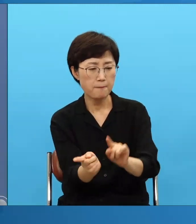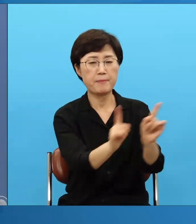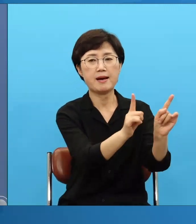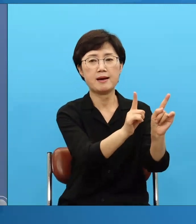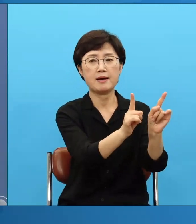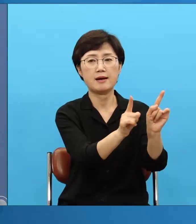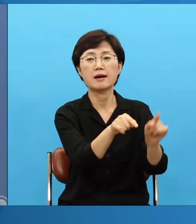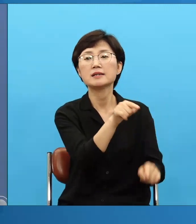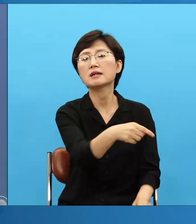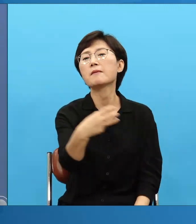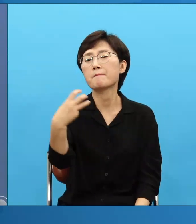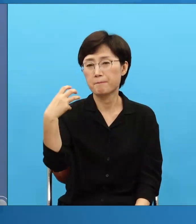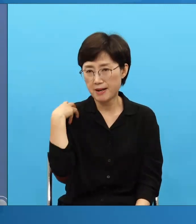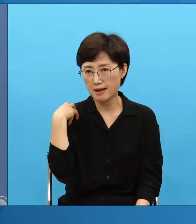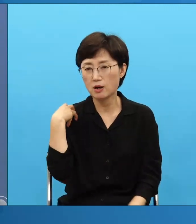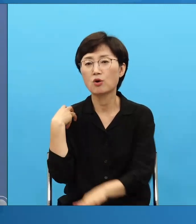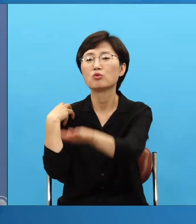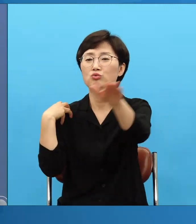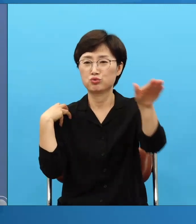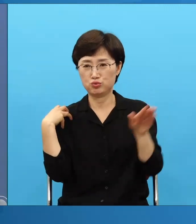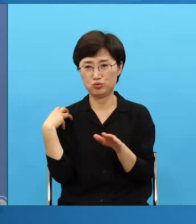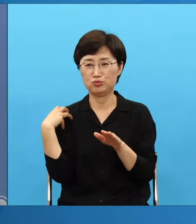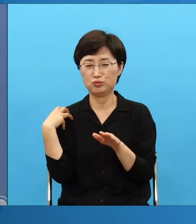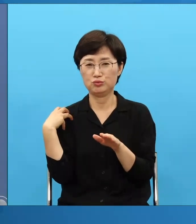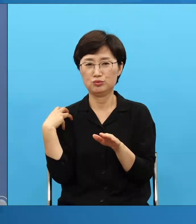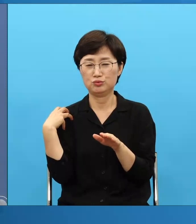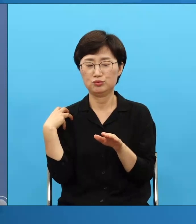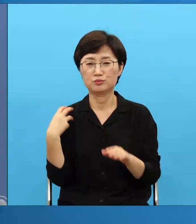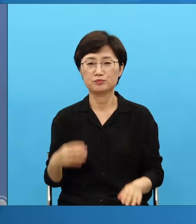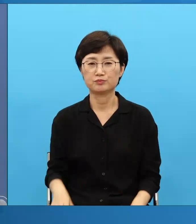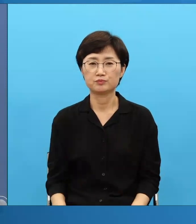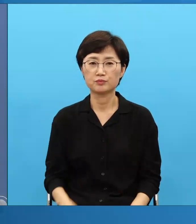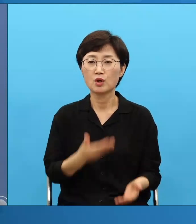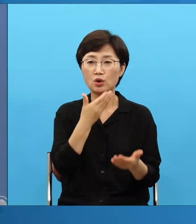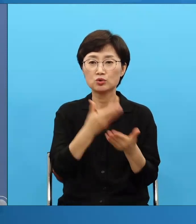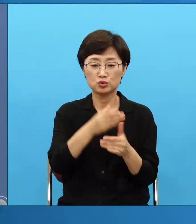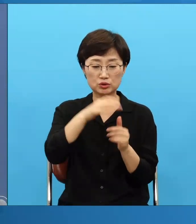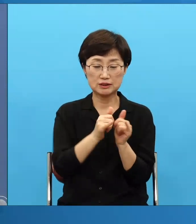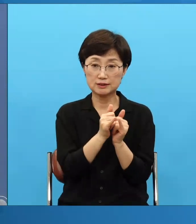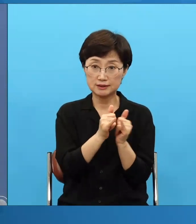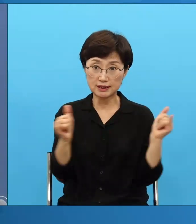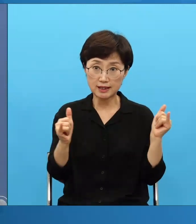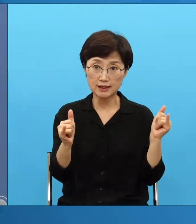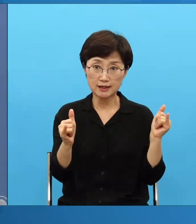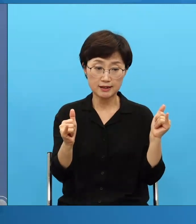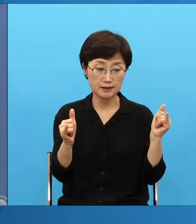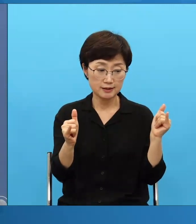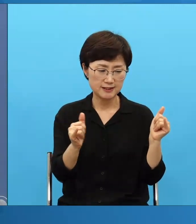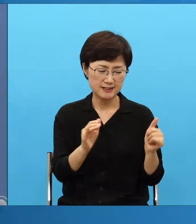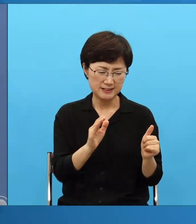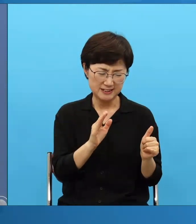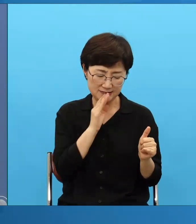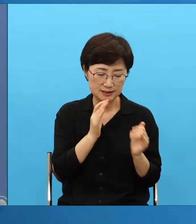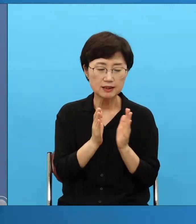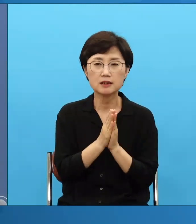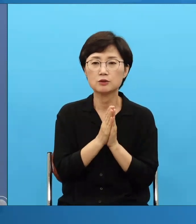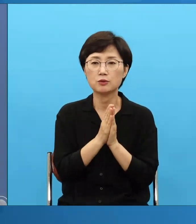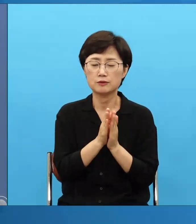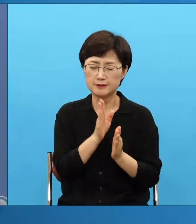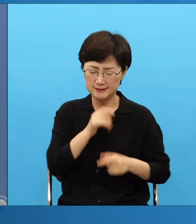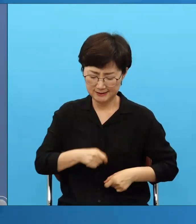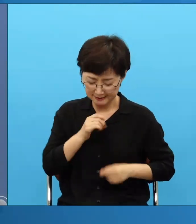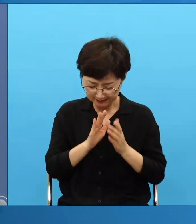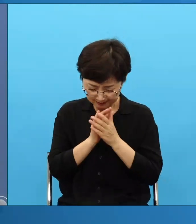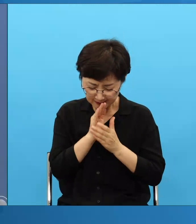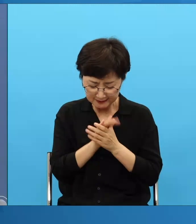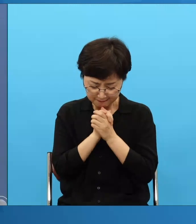사명입니다. This is the calling 간단합니다. and the commission of Emmanuel Church. It's very simple. 중직자 가운데 기도하는 사람 한 명만 나와도 돼요. And even if just one church